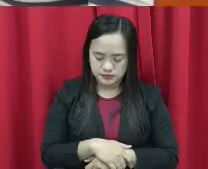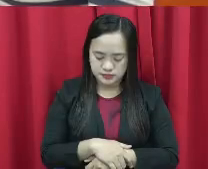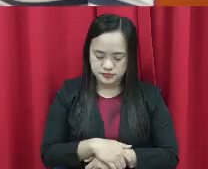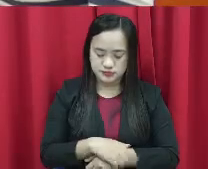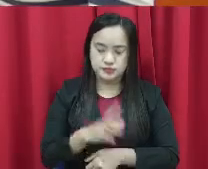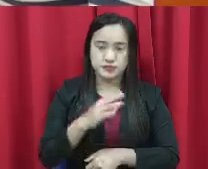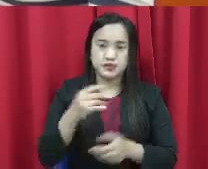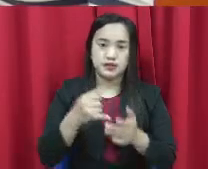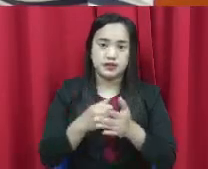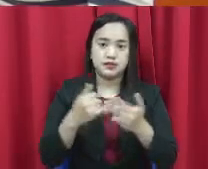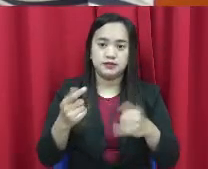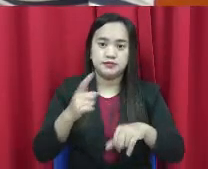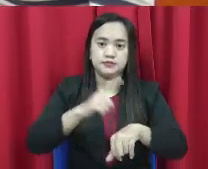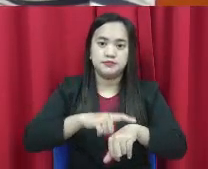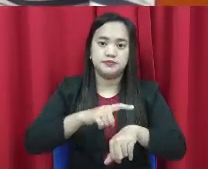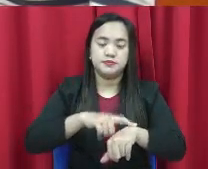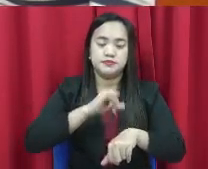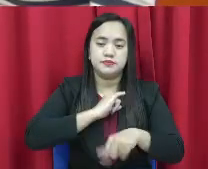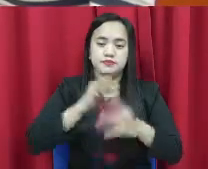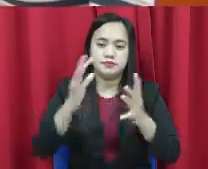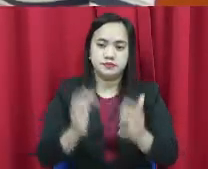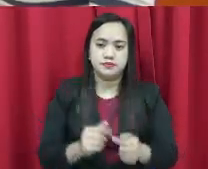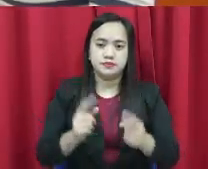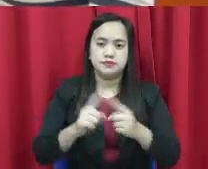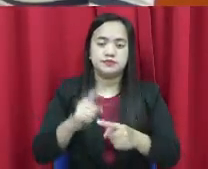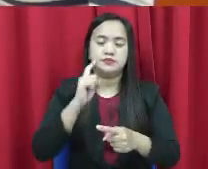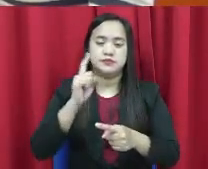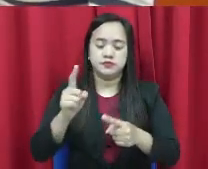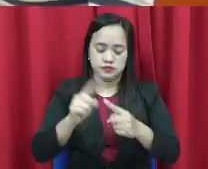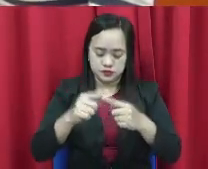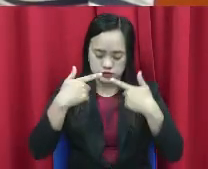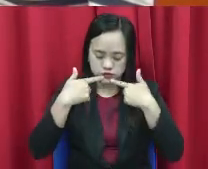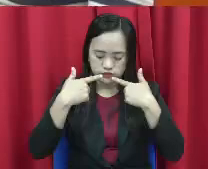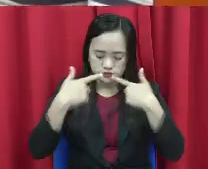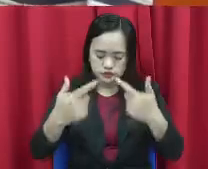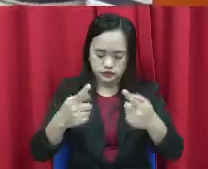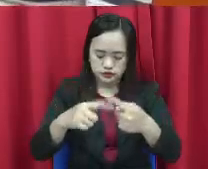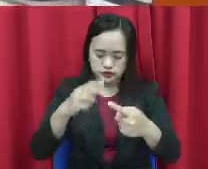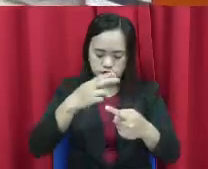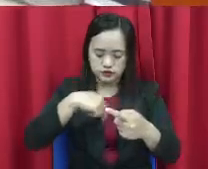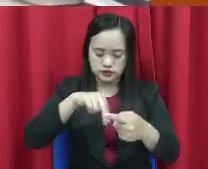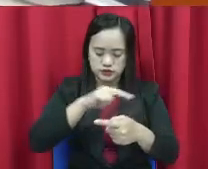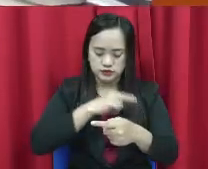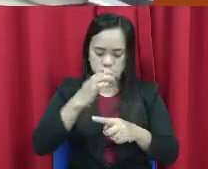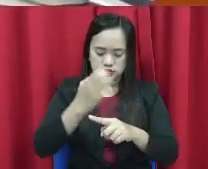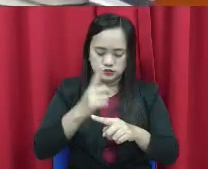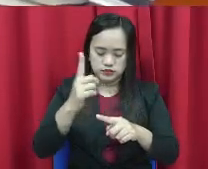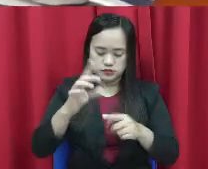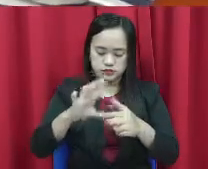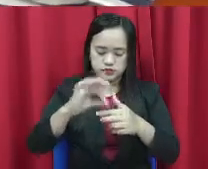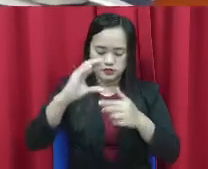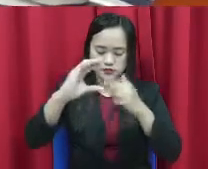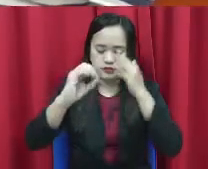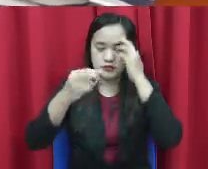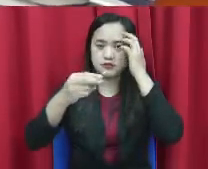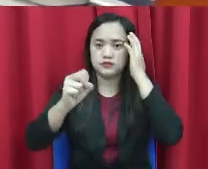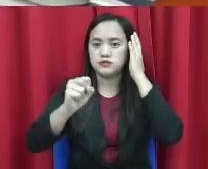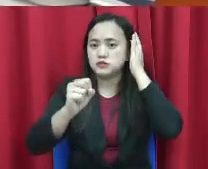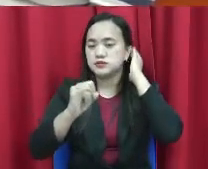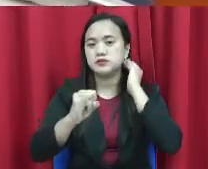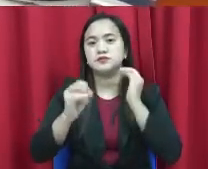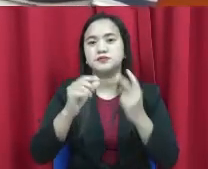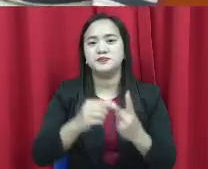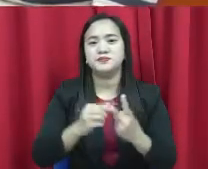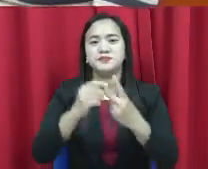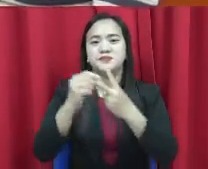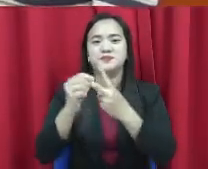Amen At ngayon anayas ko pong pakilala din at para bumati din po sa atin ang po mga kasamang co-host at ang ating special host po